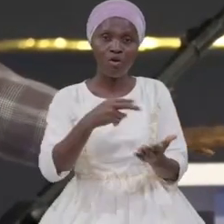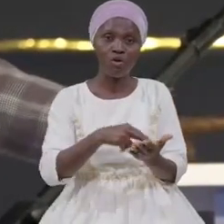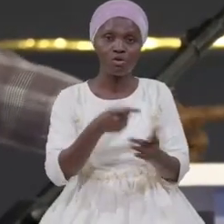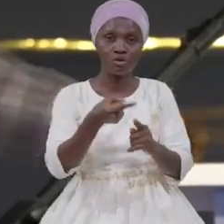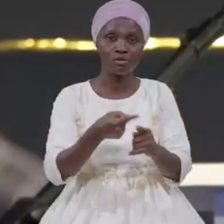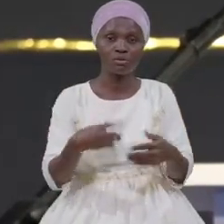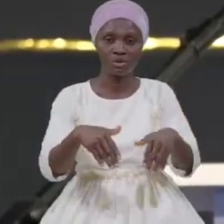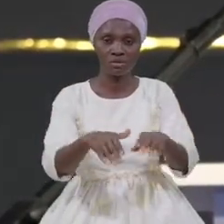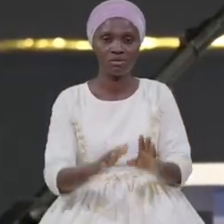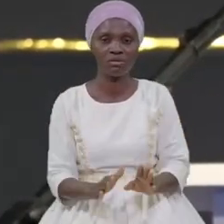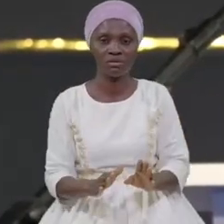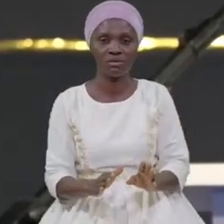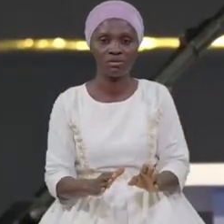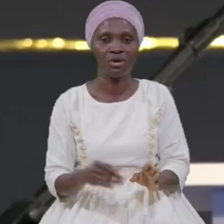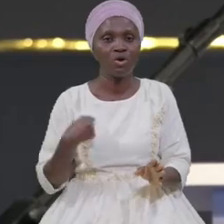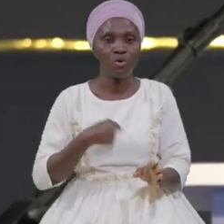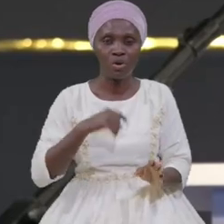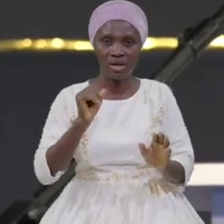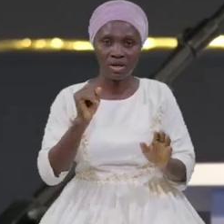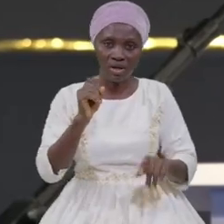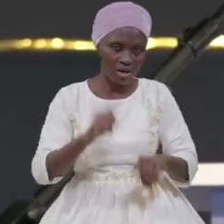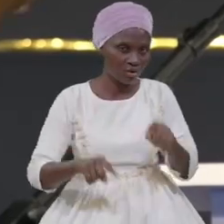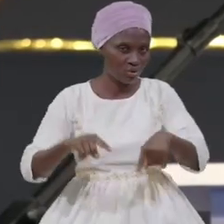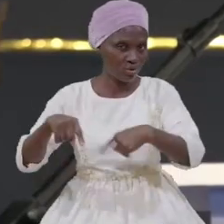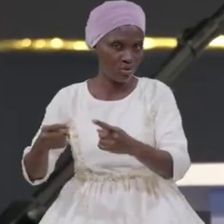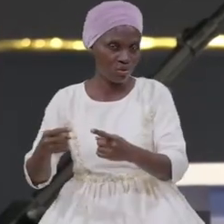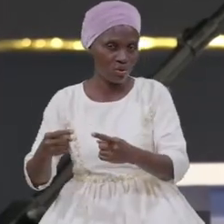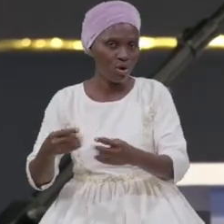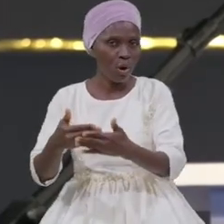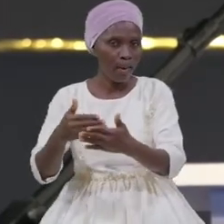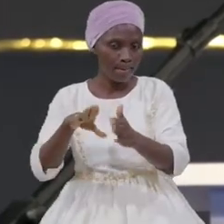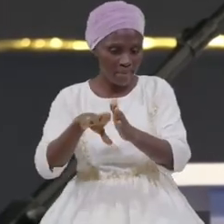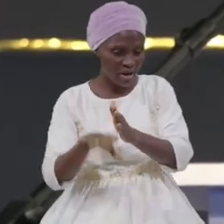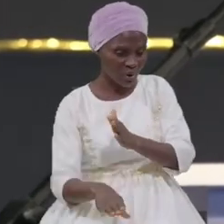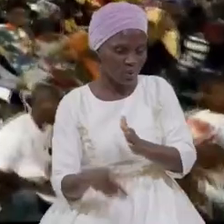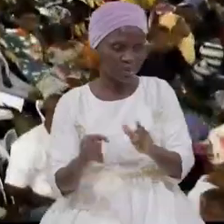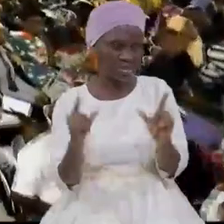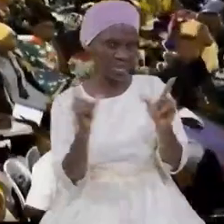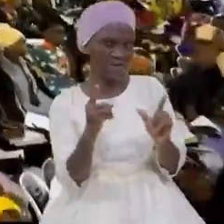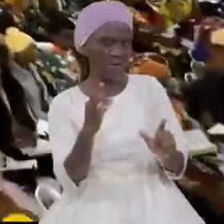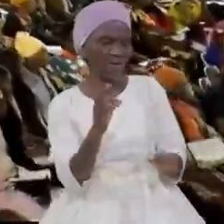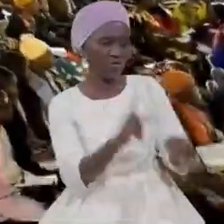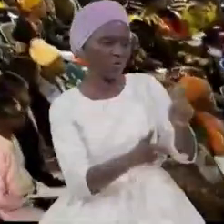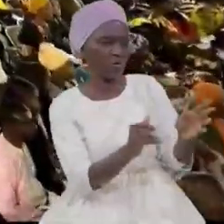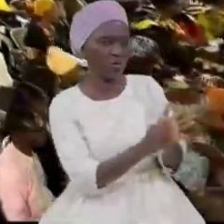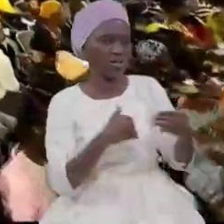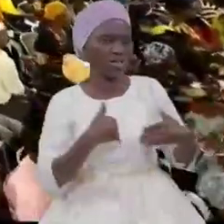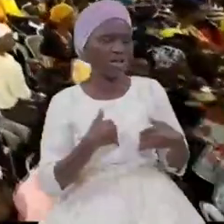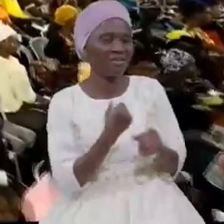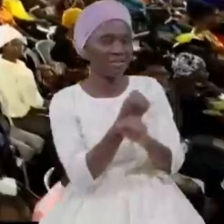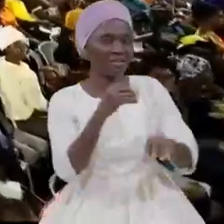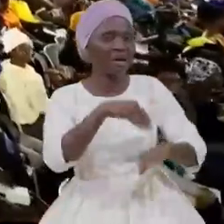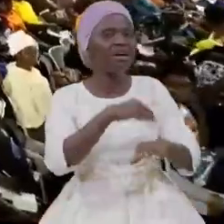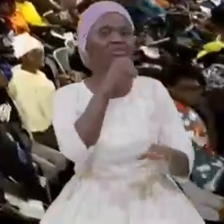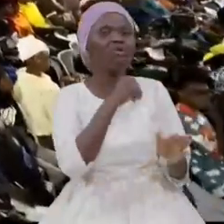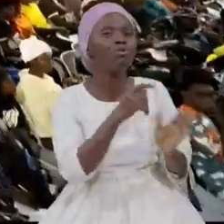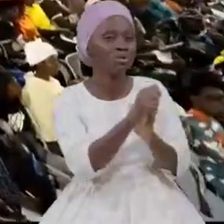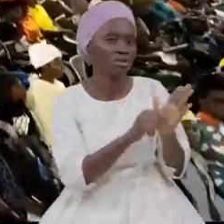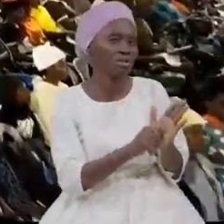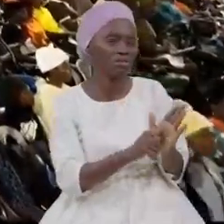seuls au bas niveau des gens qui avaient le salut dans l'Ancien Testament. C'est pourquoi nous sommes